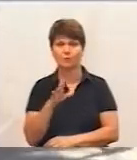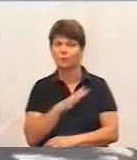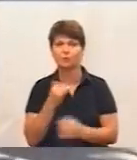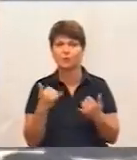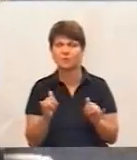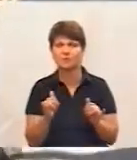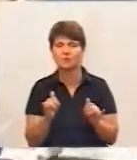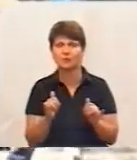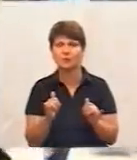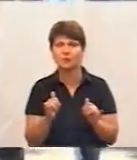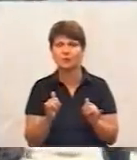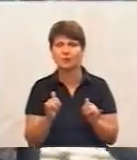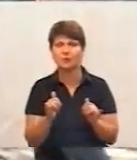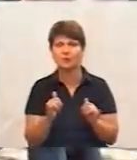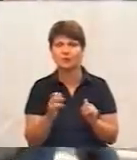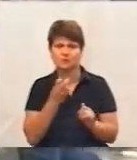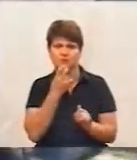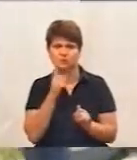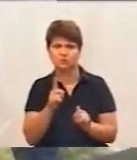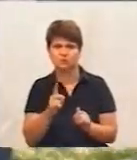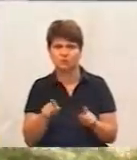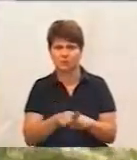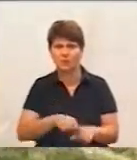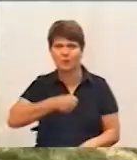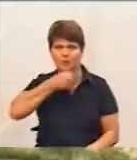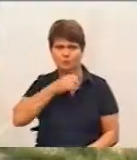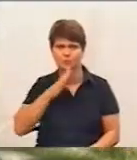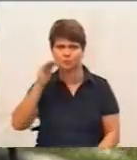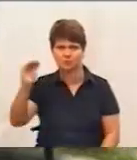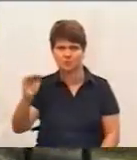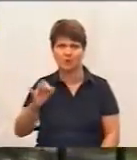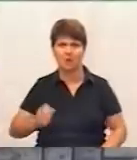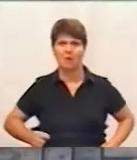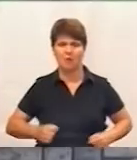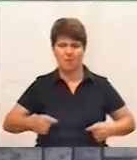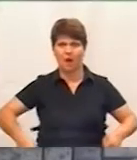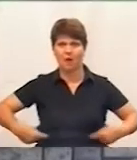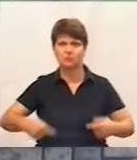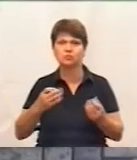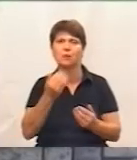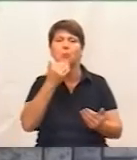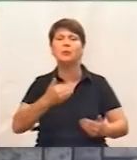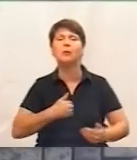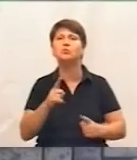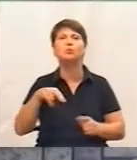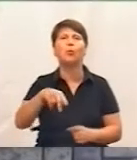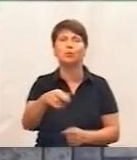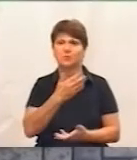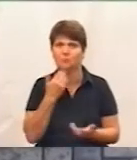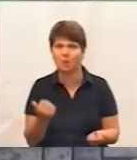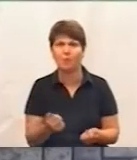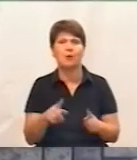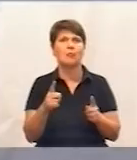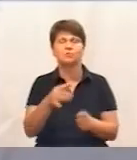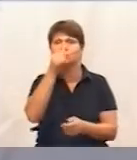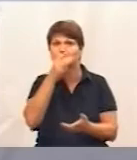дивно. Прям, ну, смішно стало, що така велика доросла дівчинка їде на колясочці. Найбільше питань, чому вона не ходить, а чому вона